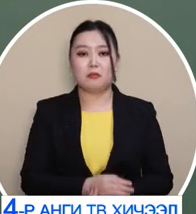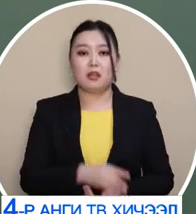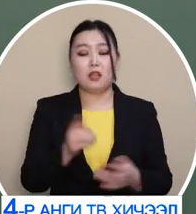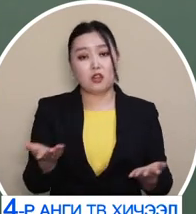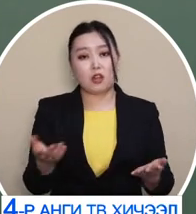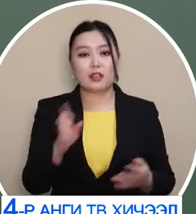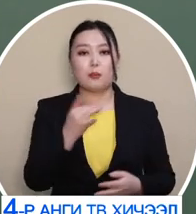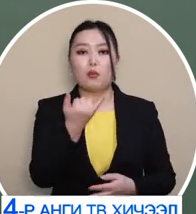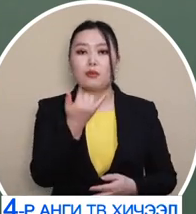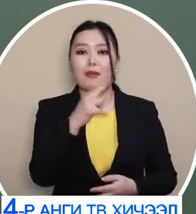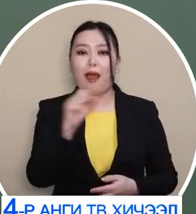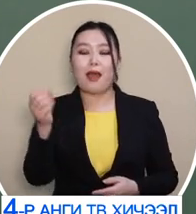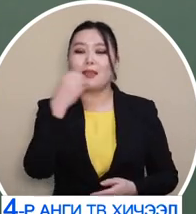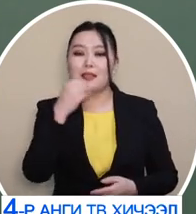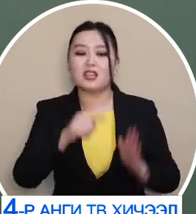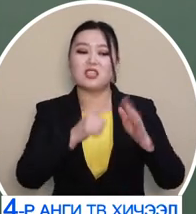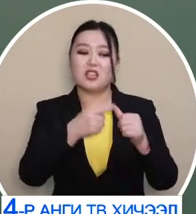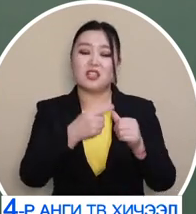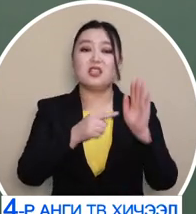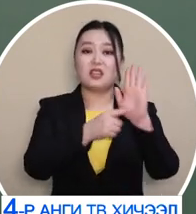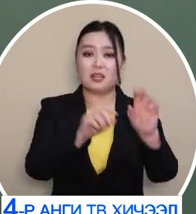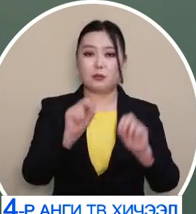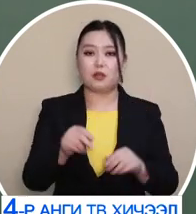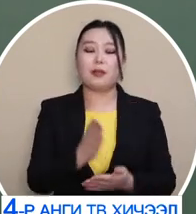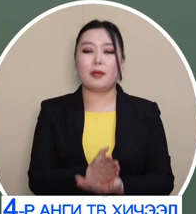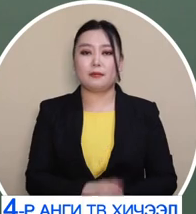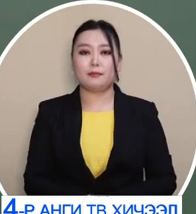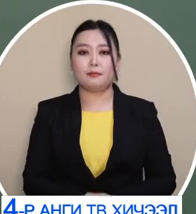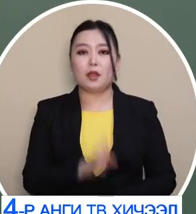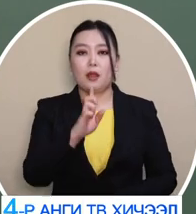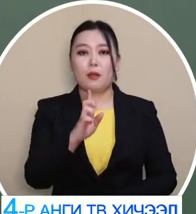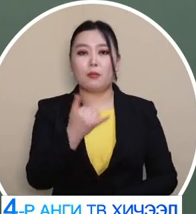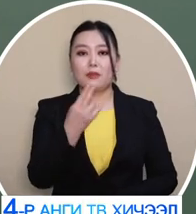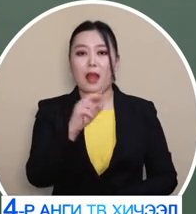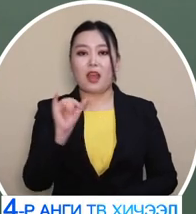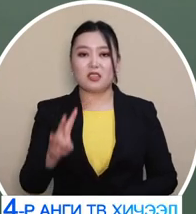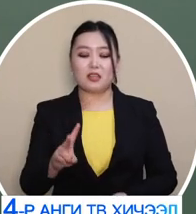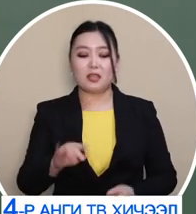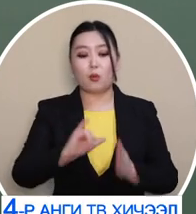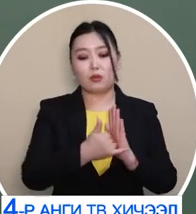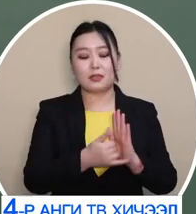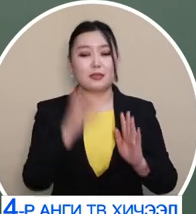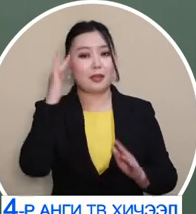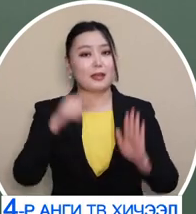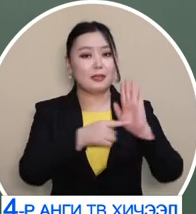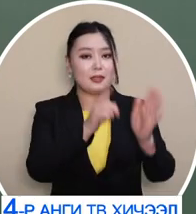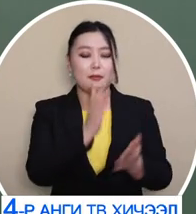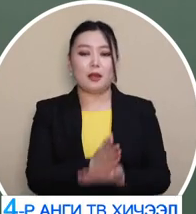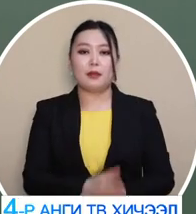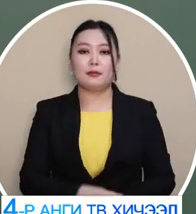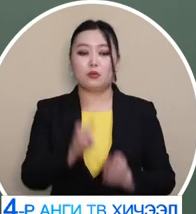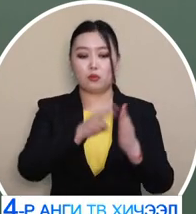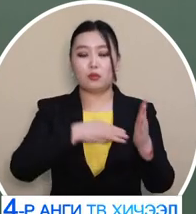гэж нэрлэдэг. За тэгвэл будаачин гэдэг үгийг энэхүү утга санаагаар илэрхийлж байна. Шүлэгт